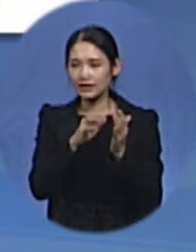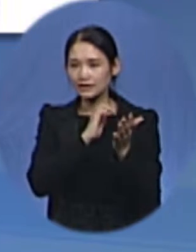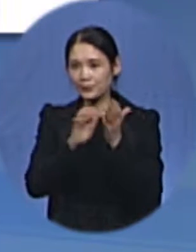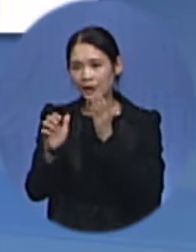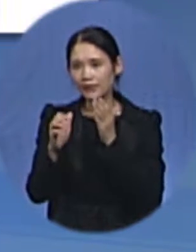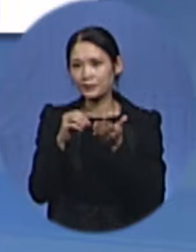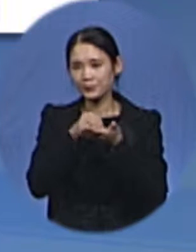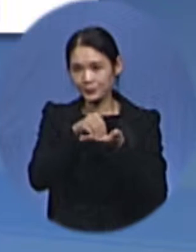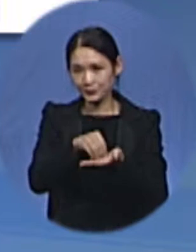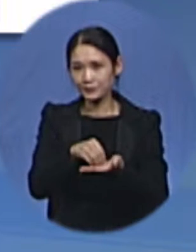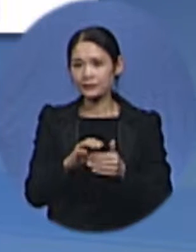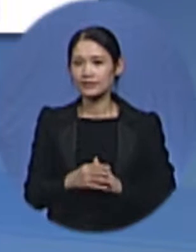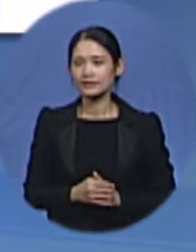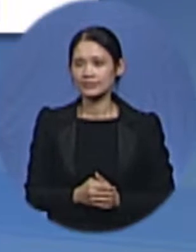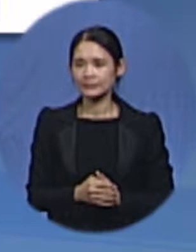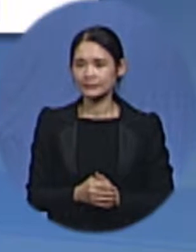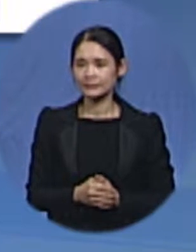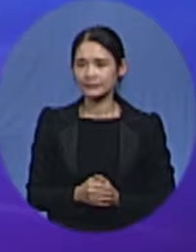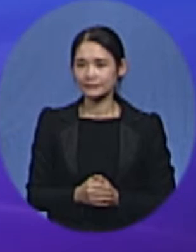이메일로 접수하면 됩니다.